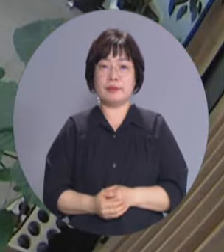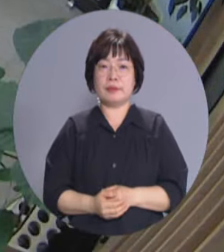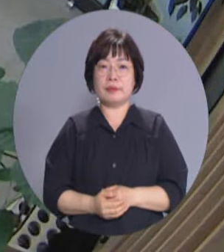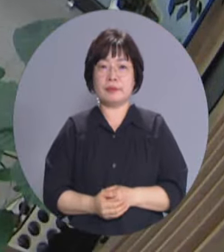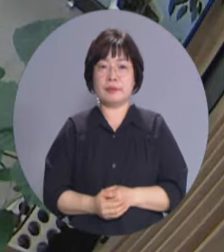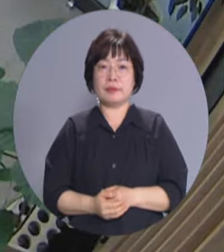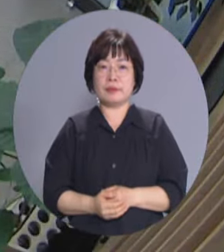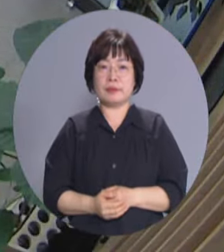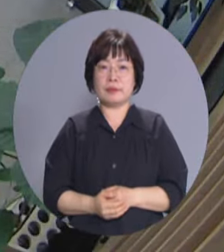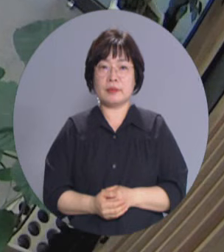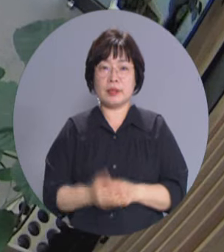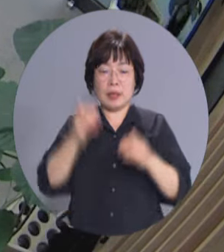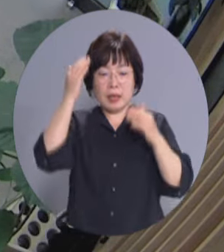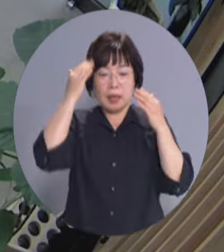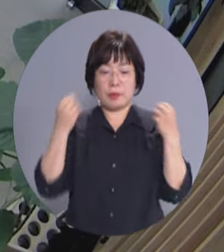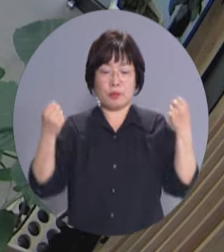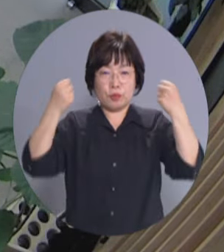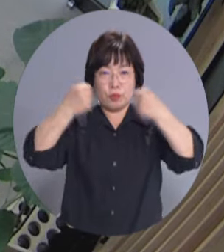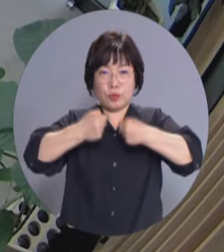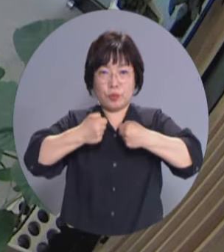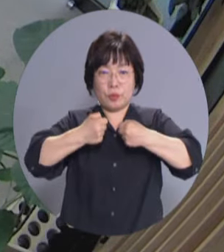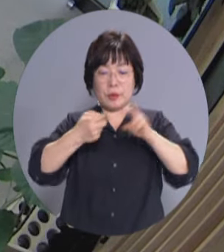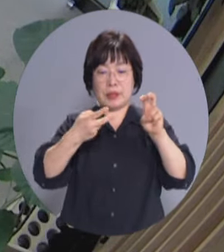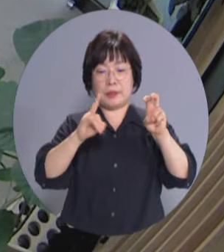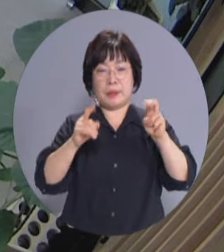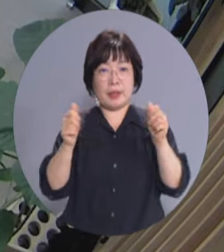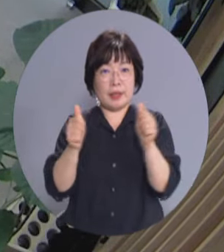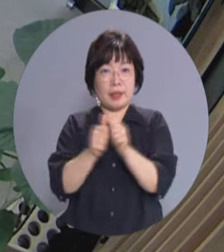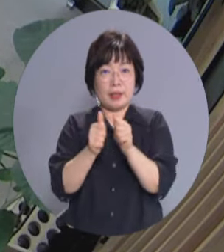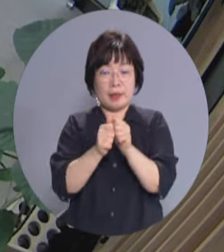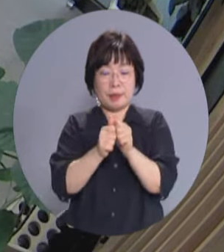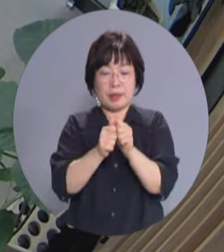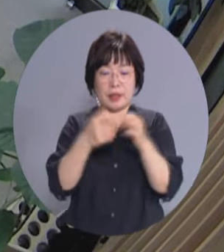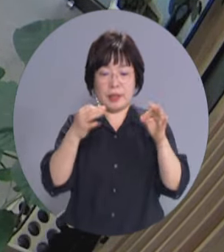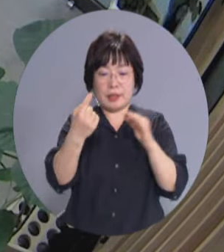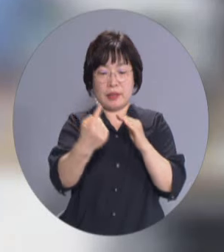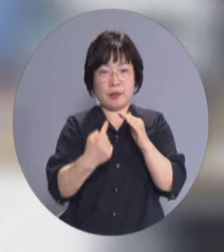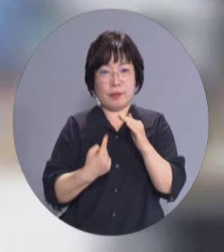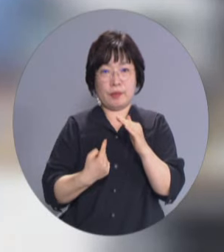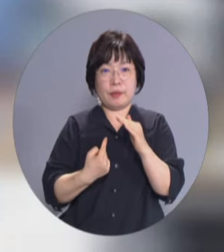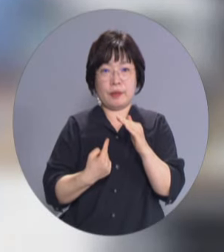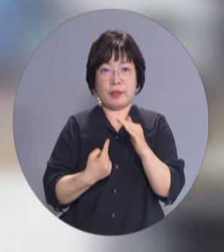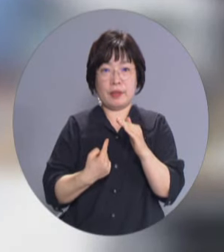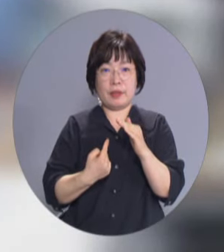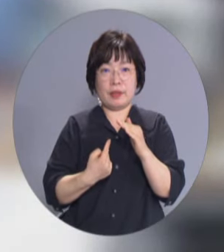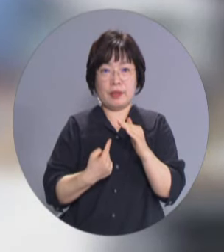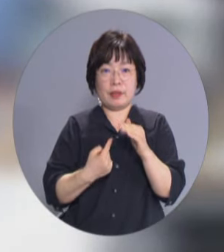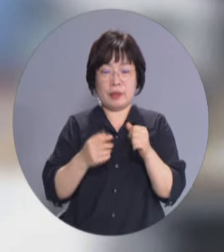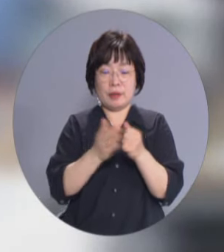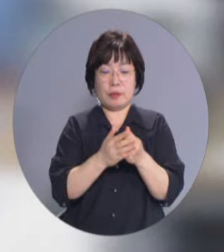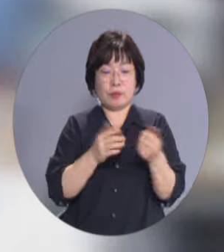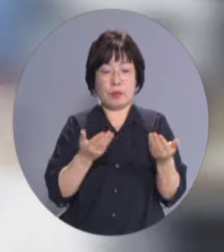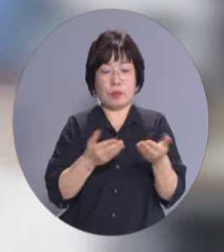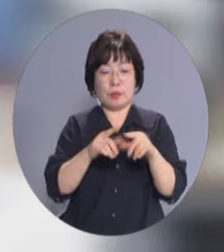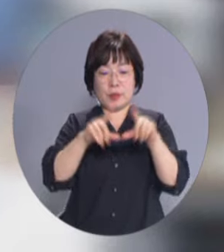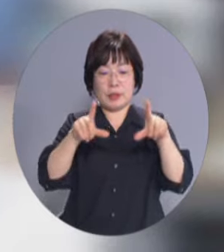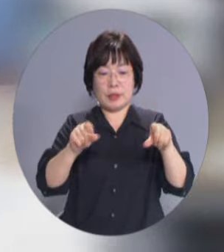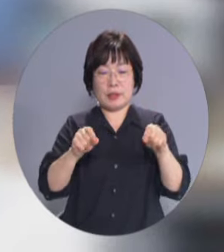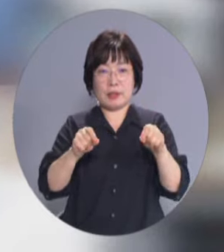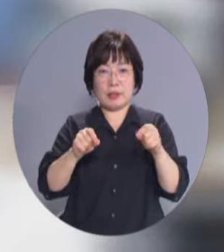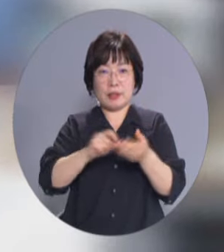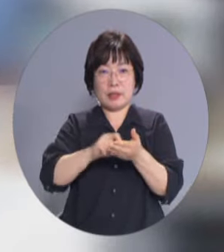기자입니다 검은색 후드티를 뒤집어쓴 20대 남성이 은행으로 들어옵니다 창구로 온이 남성은 은행